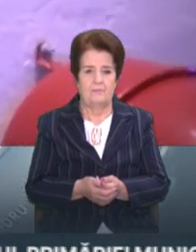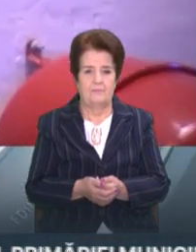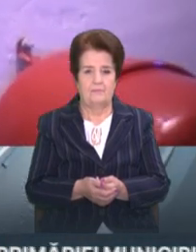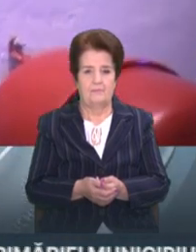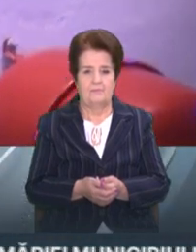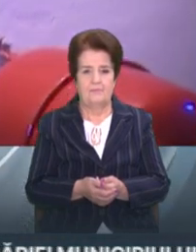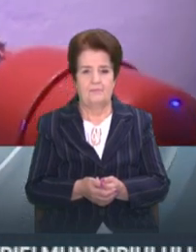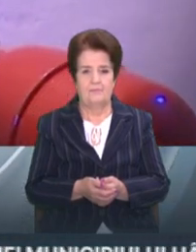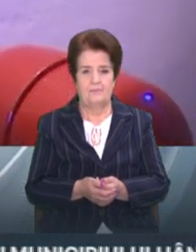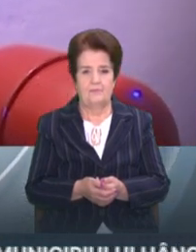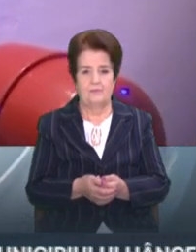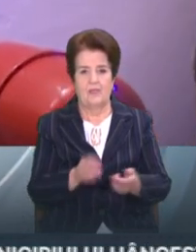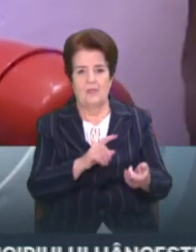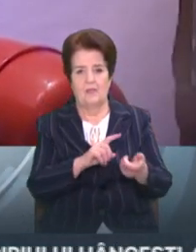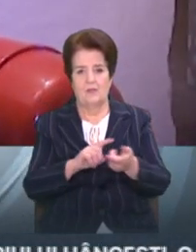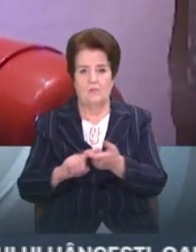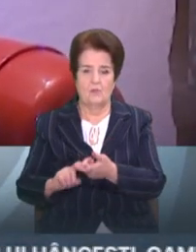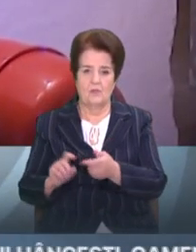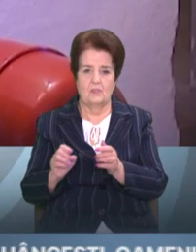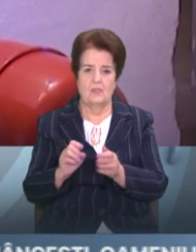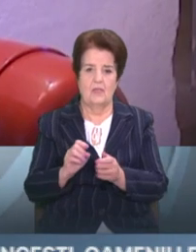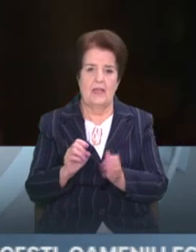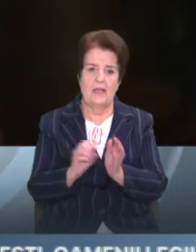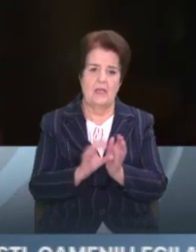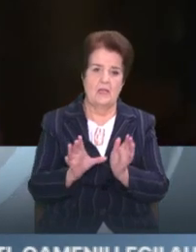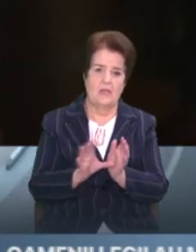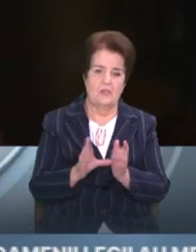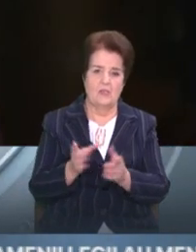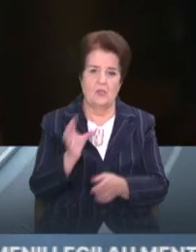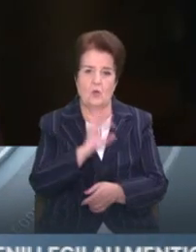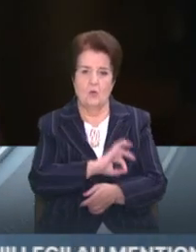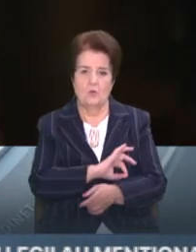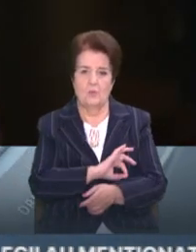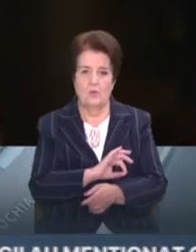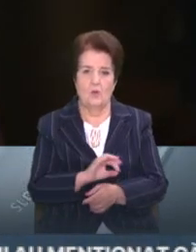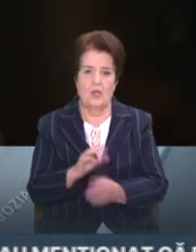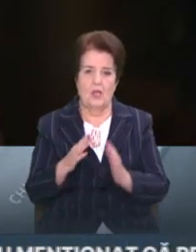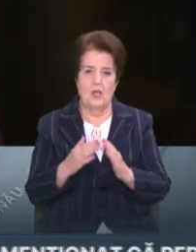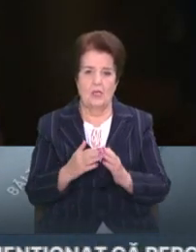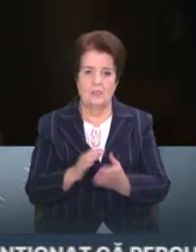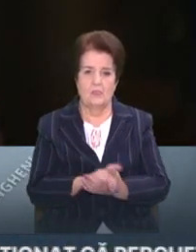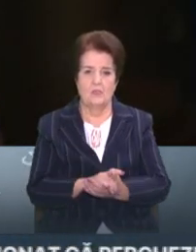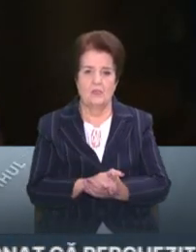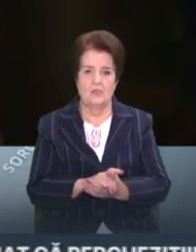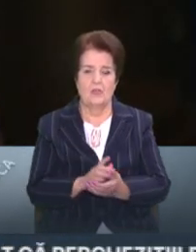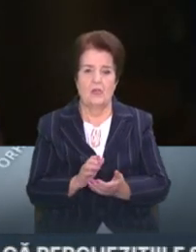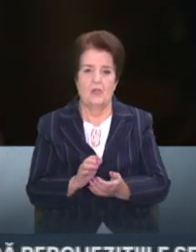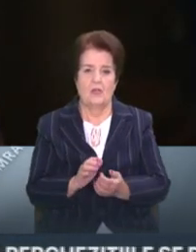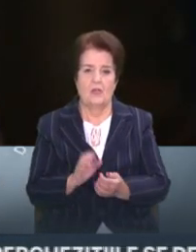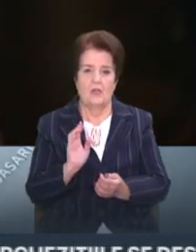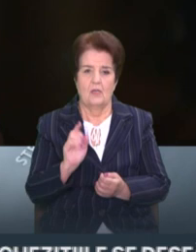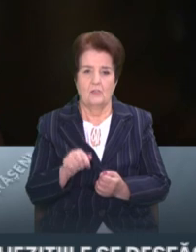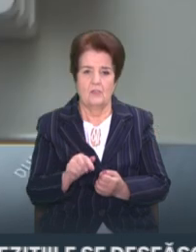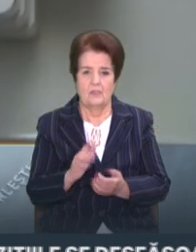de cheltuielile pe energie pe care le au consumatorii casnici și veniturile raportate sau cele care